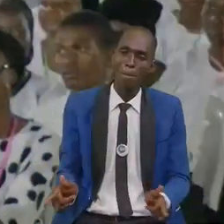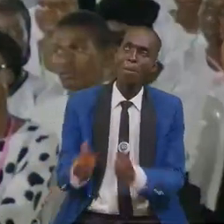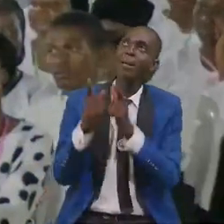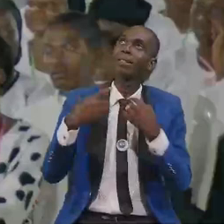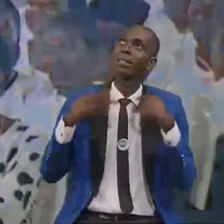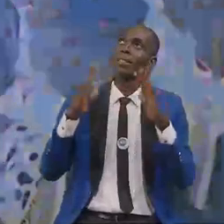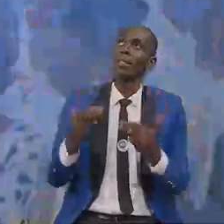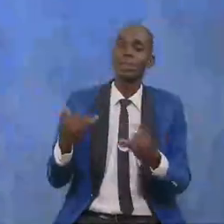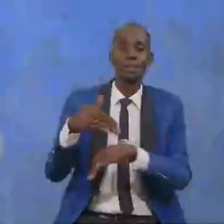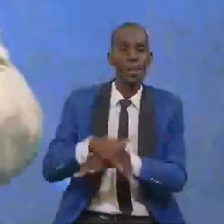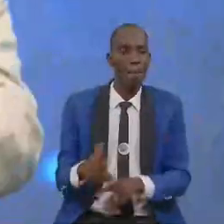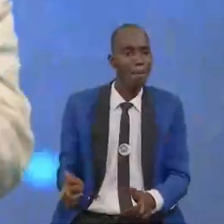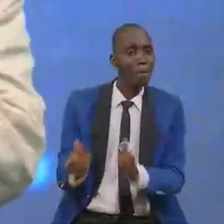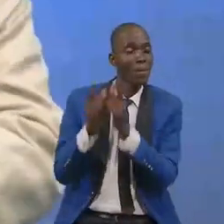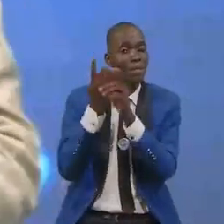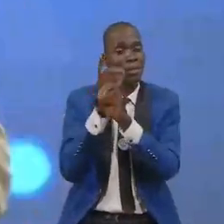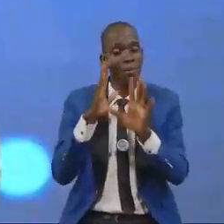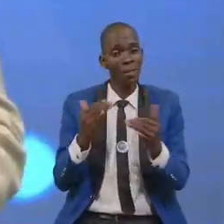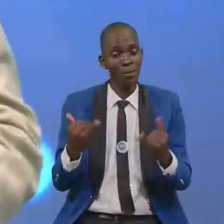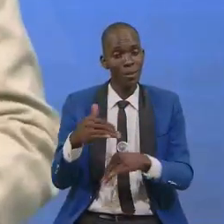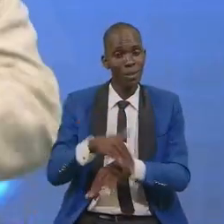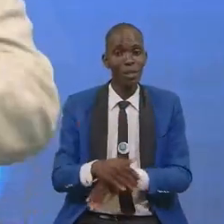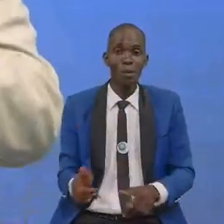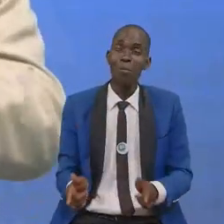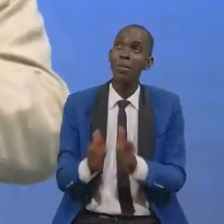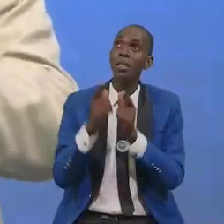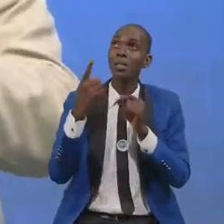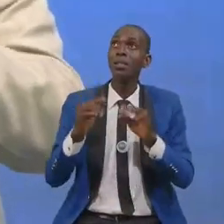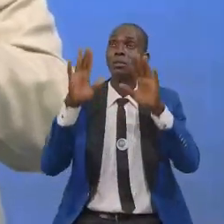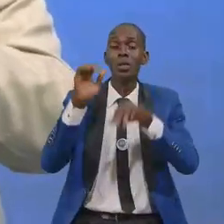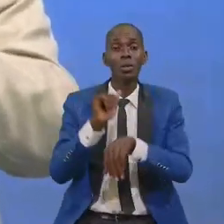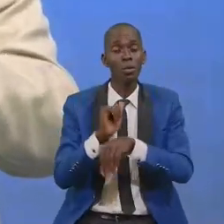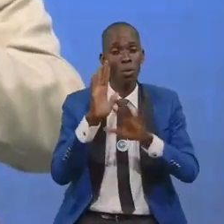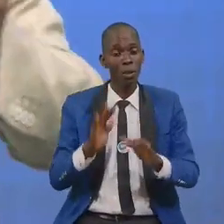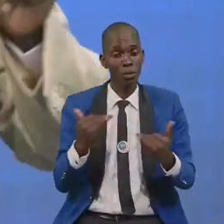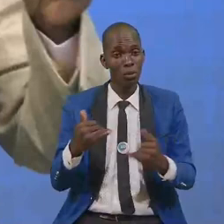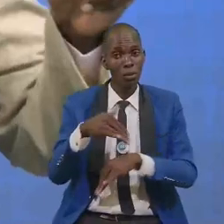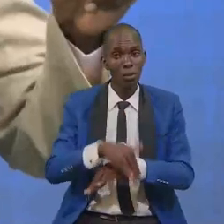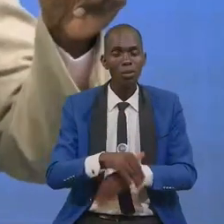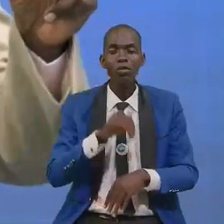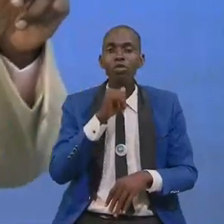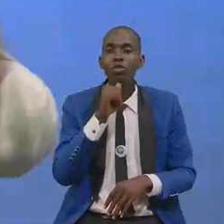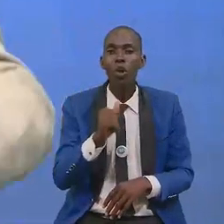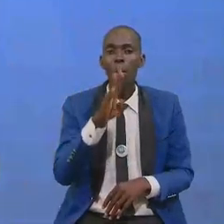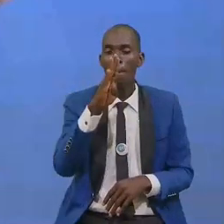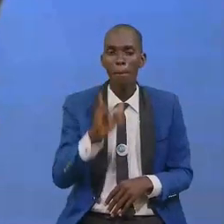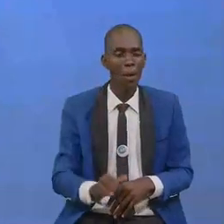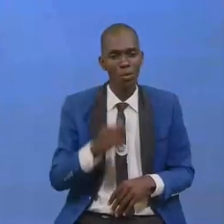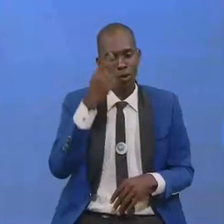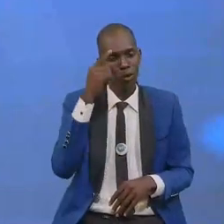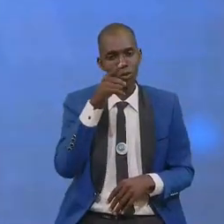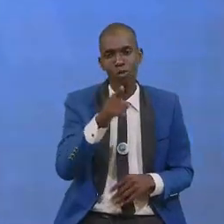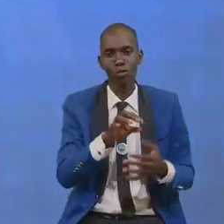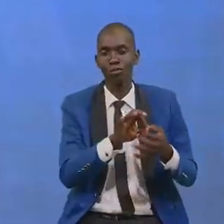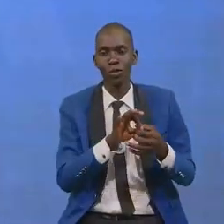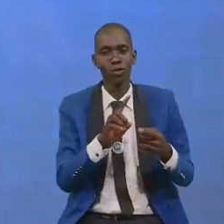rencontrer le libérateur tu vas rencontrer celui qui opère les miracles par mérite il y